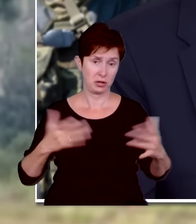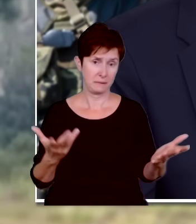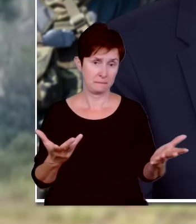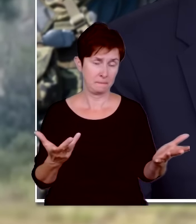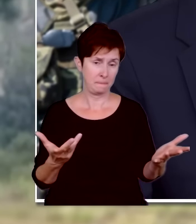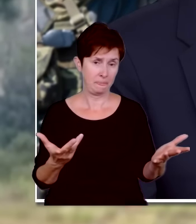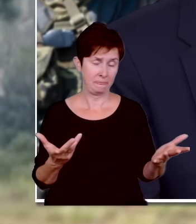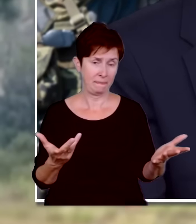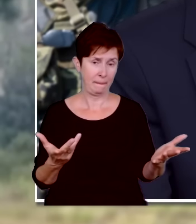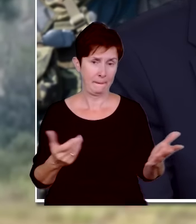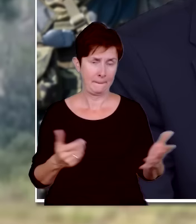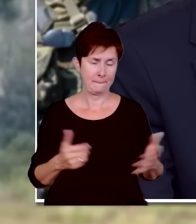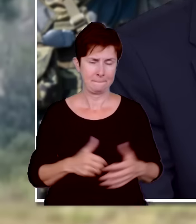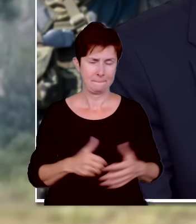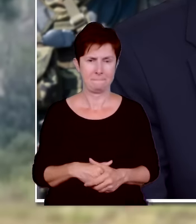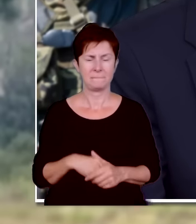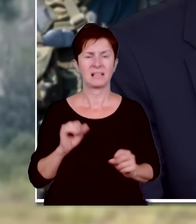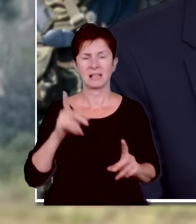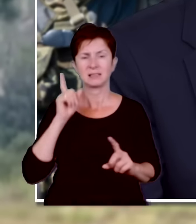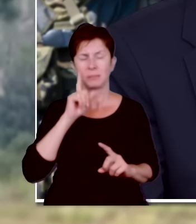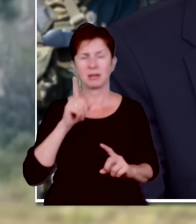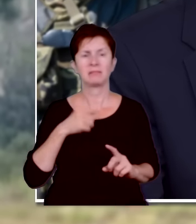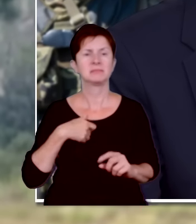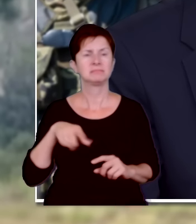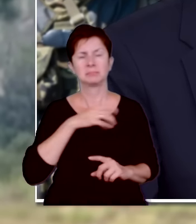dowiedzieć kim właściwie jest kośnicki